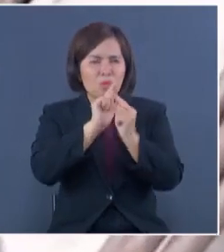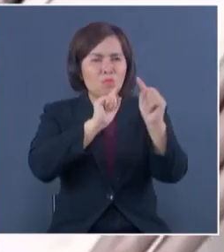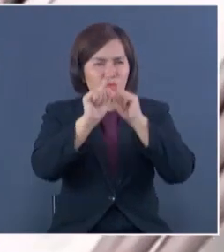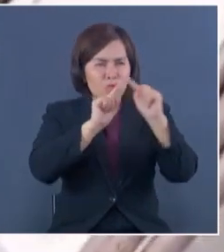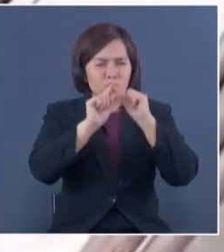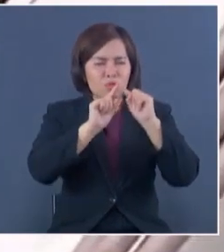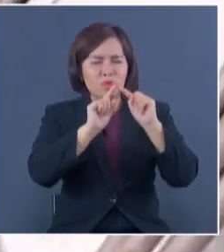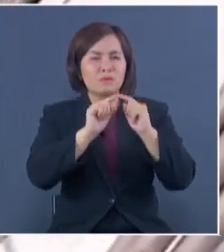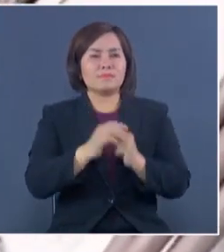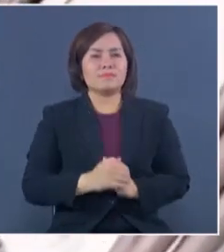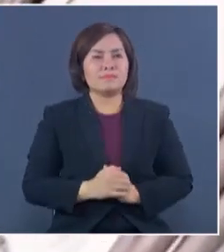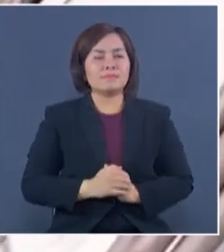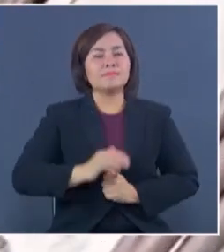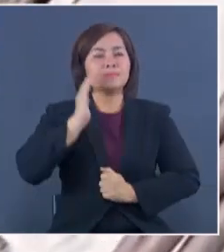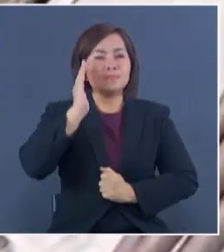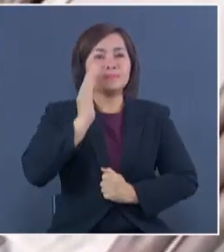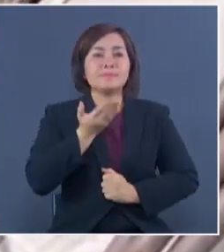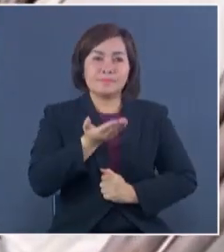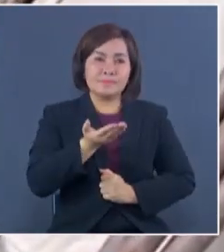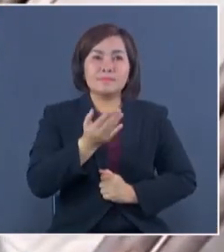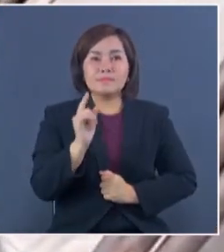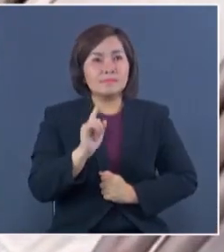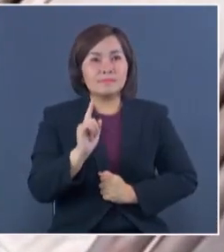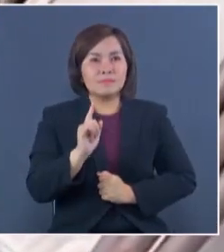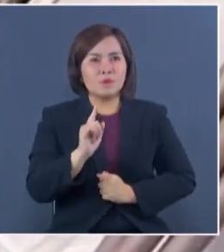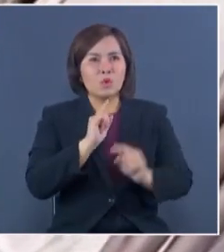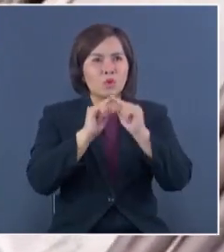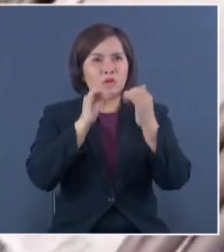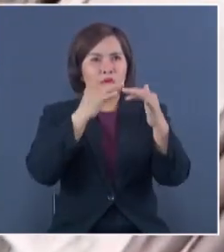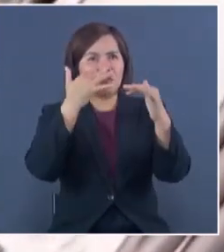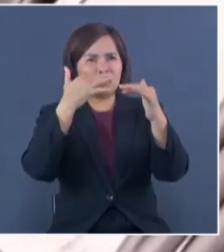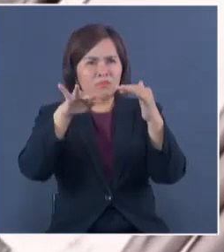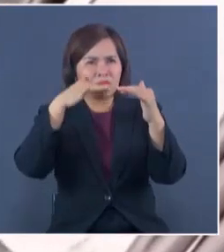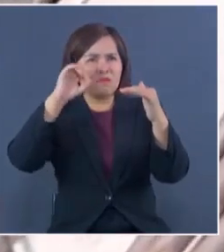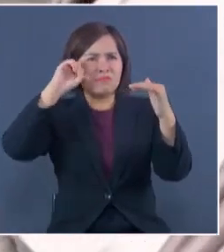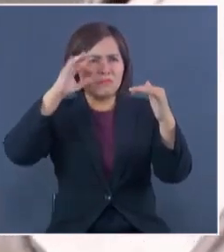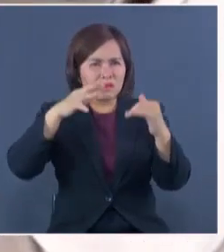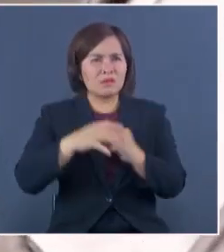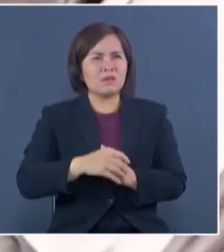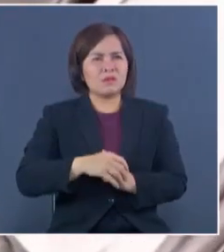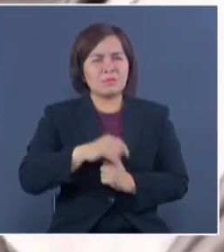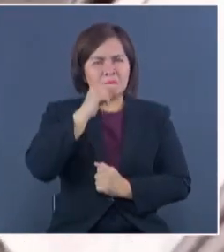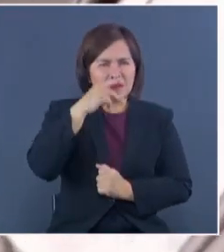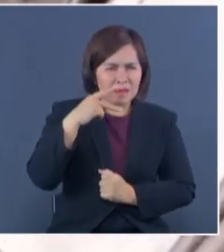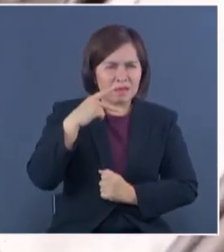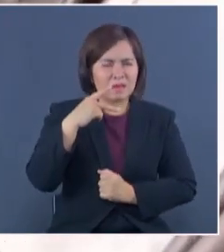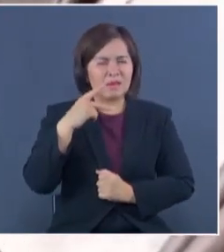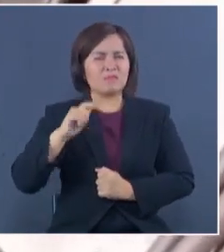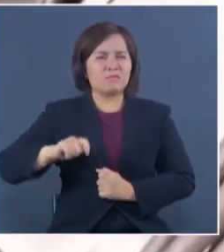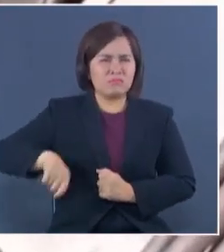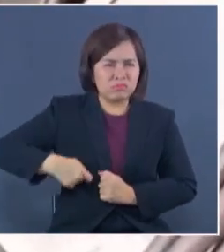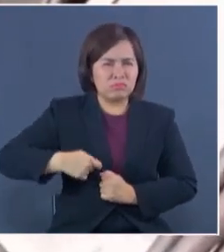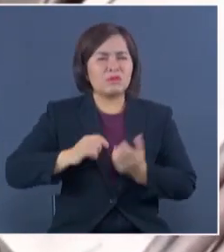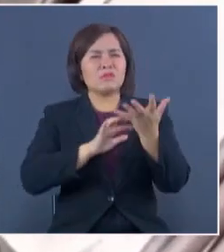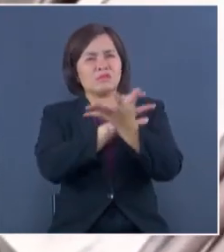อนแรกเจรจาก่อนแต่ปรากฏว่าชายคนดังกล่าวพูดจาไม่รู้เรื่องเลยค่ะพูดภาษาไทยบ้างพูดภาษากัมพูช